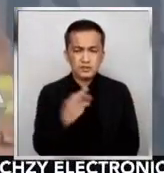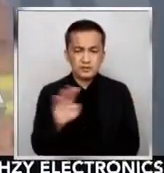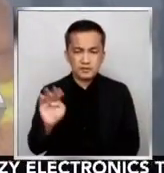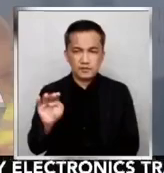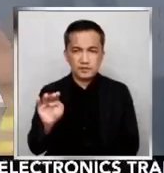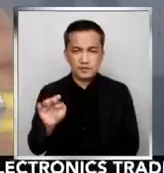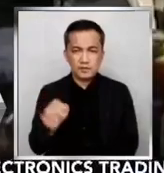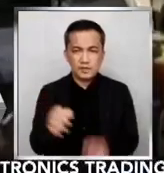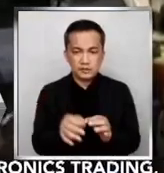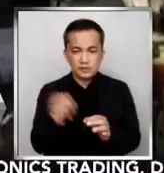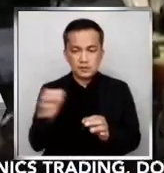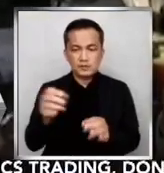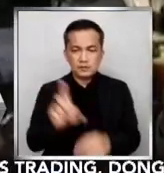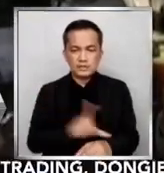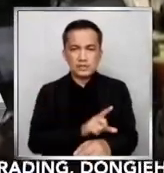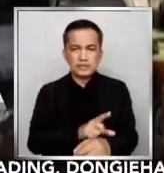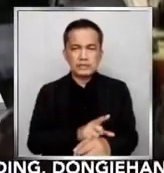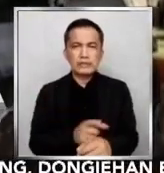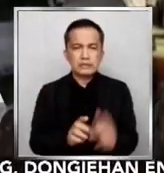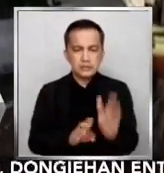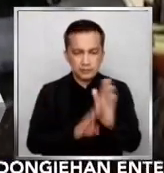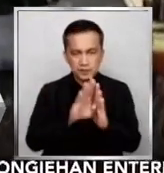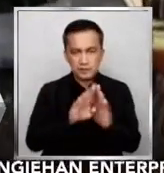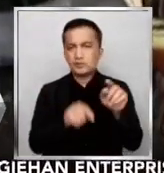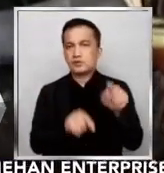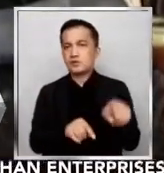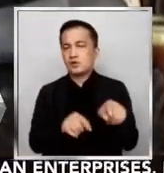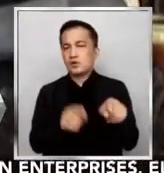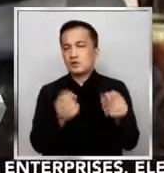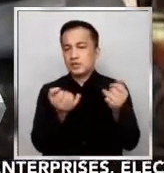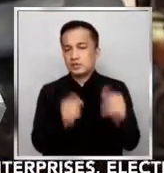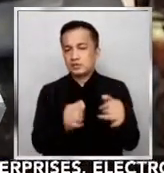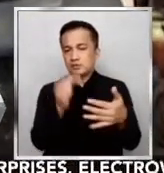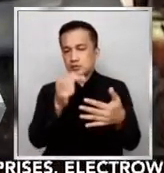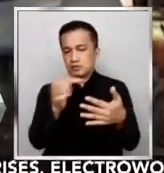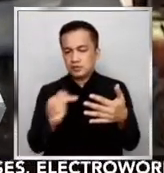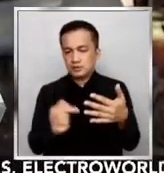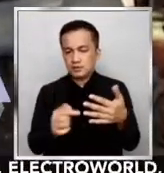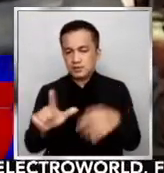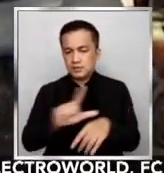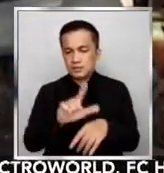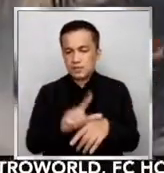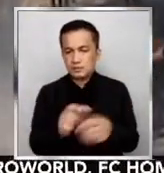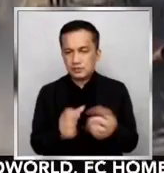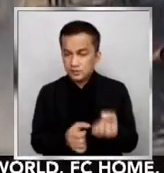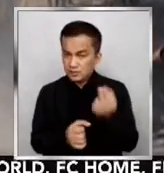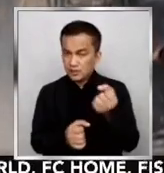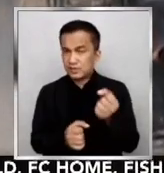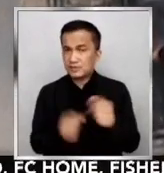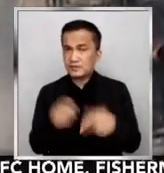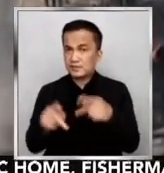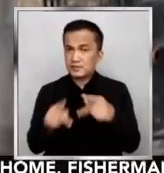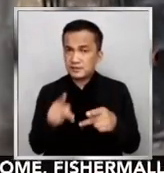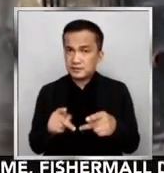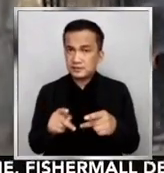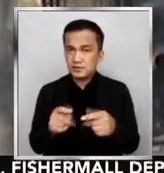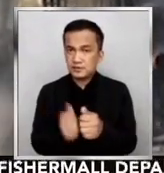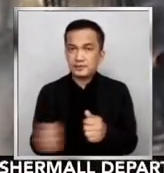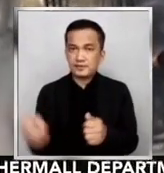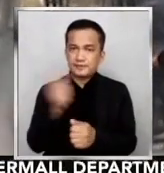ng planong redevelopment doon dahil sa mga issue ng landowner, mga residente at mga otoridad.